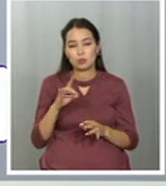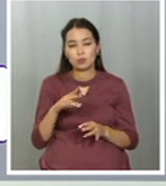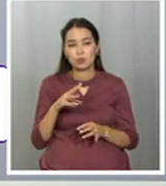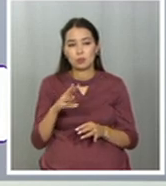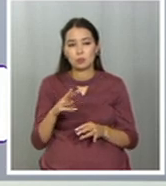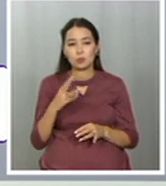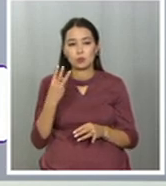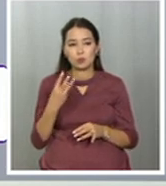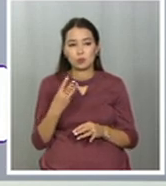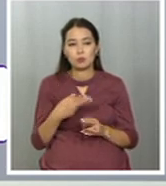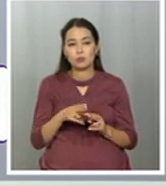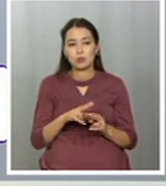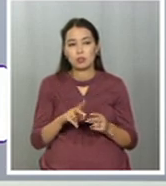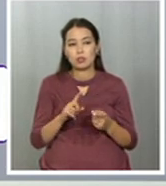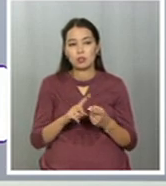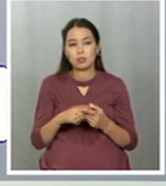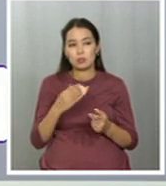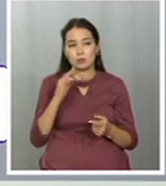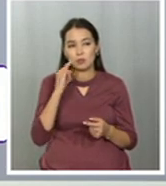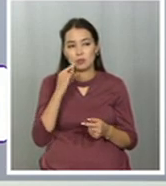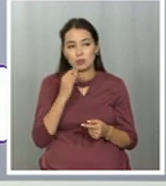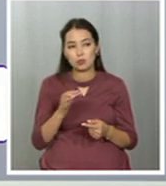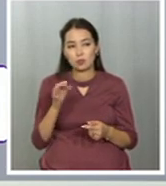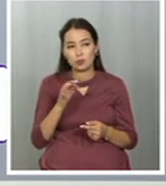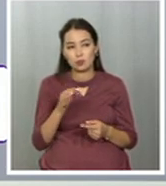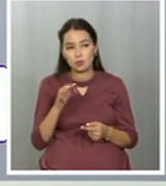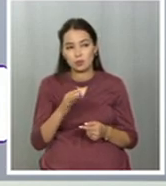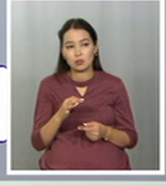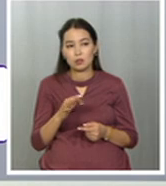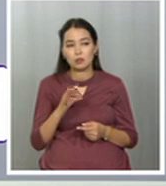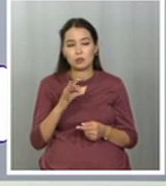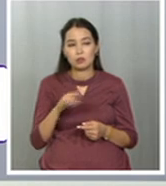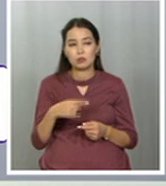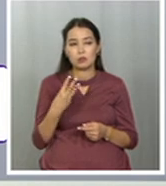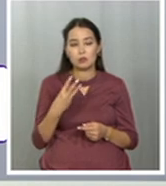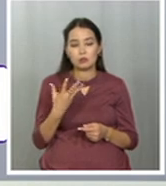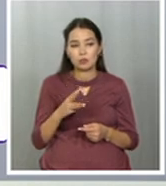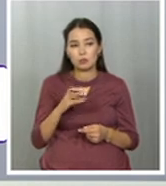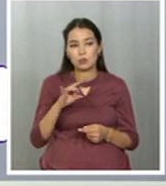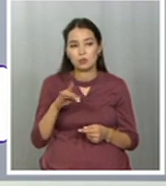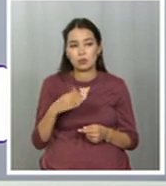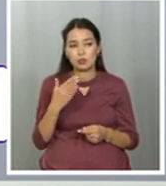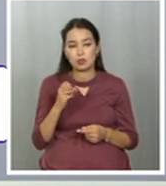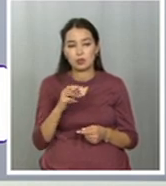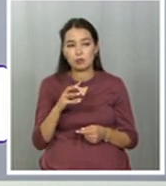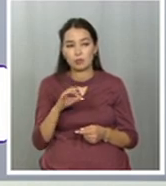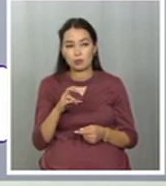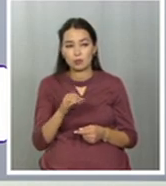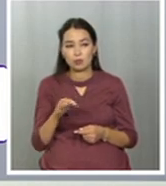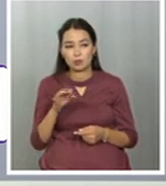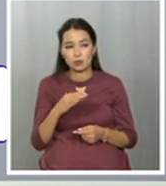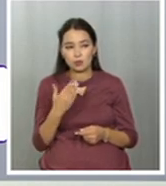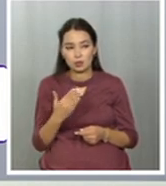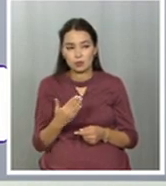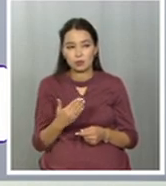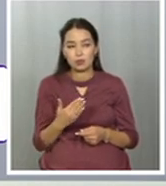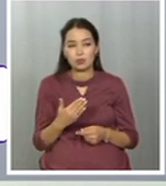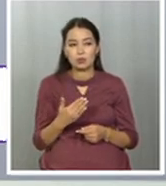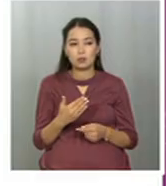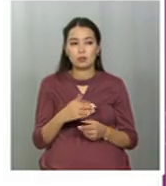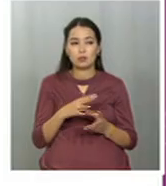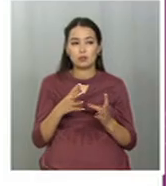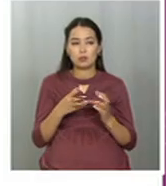облысына пайдаланылса, 0,135 миллиард метр куб су Ақмола облысына, ал судың негізгі көп бөлігі